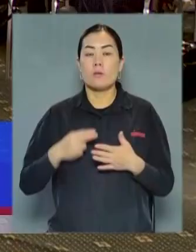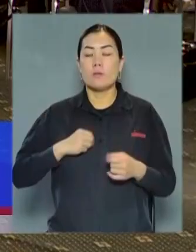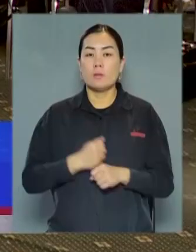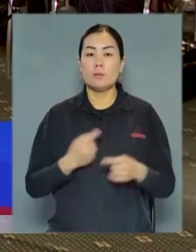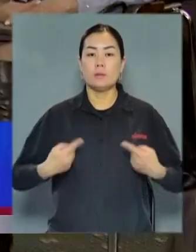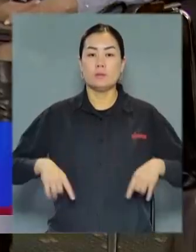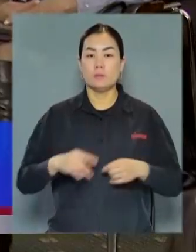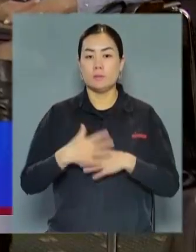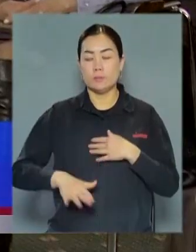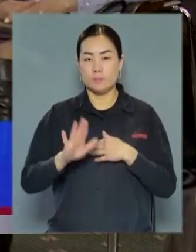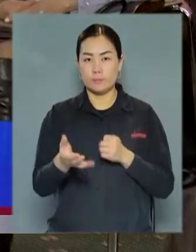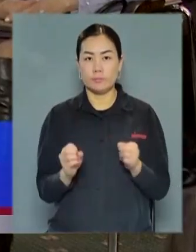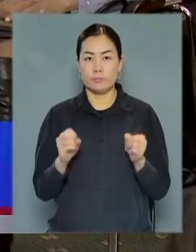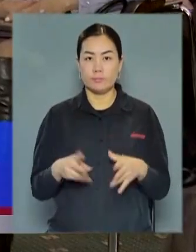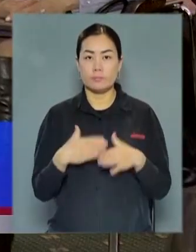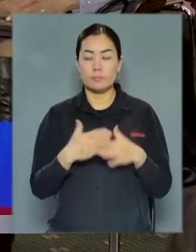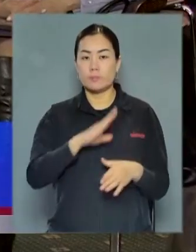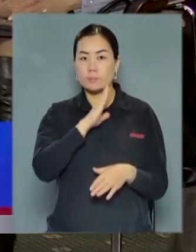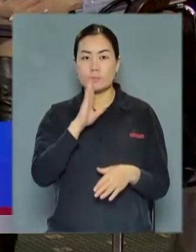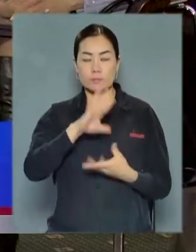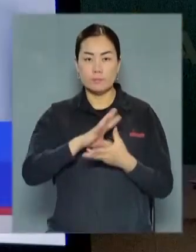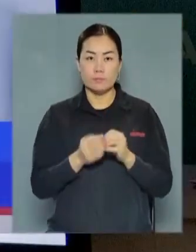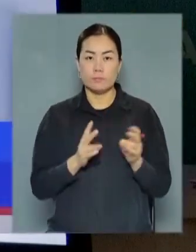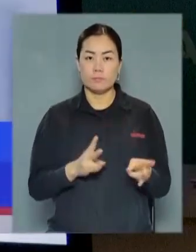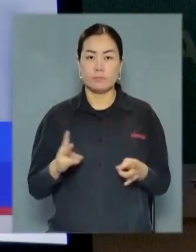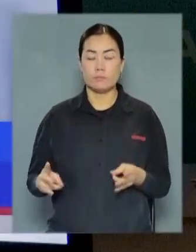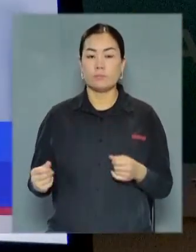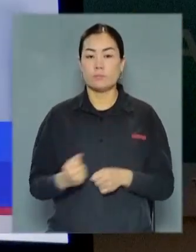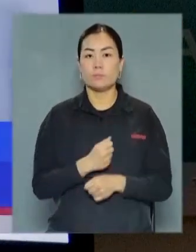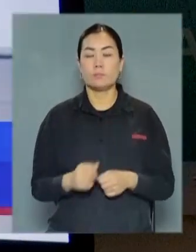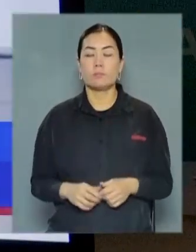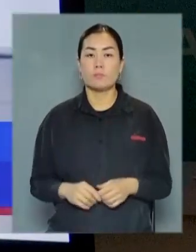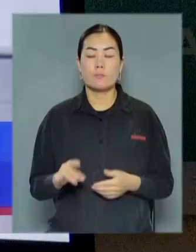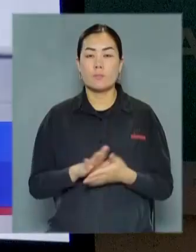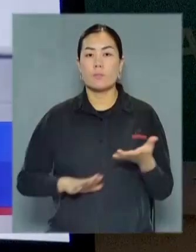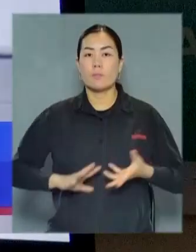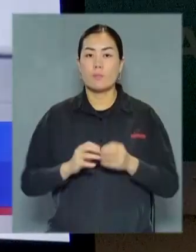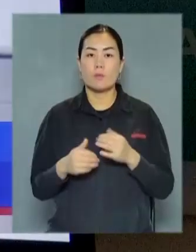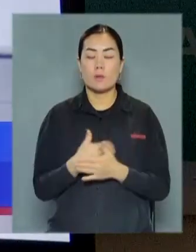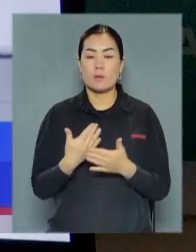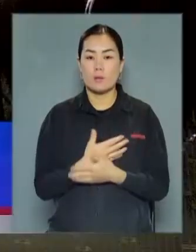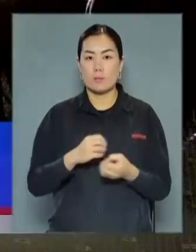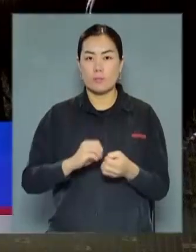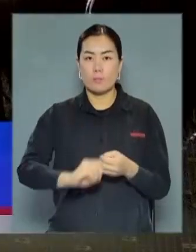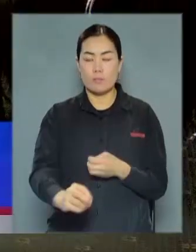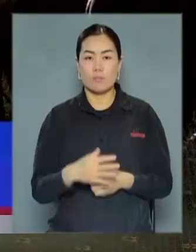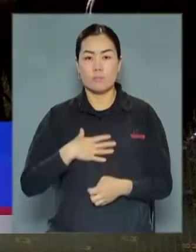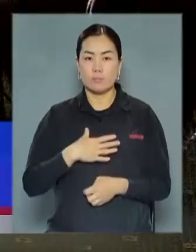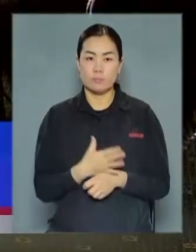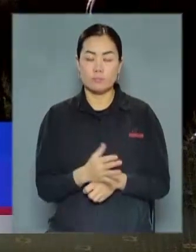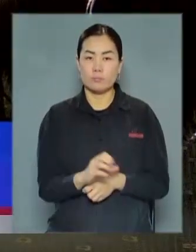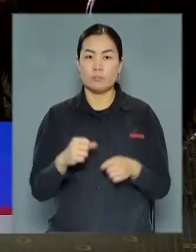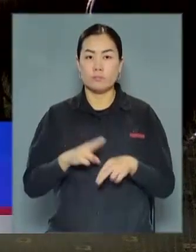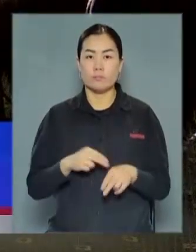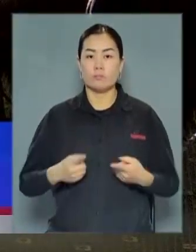работают кризисные центры предоставляющие помощь женщинам пострадавшим от насилия тем не менее статистика остаётся тревожной по